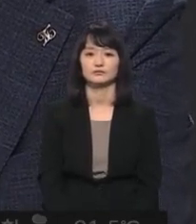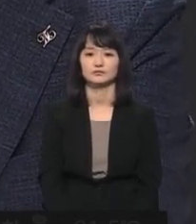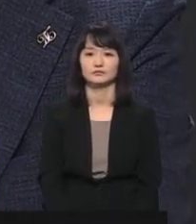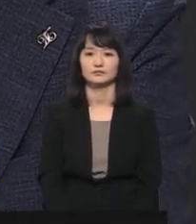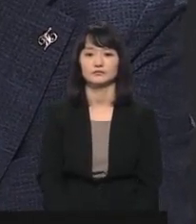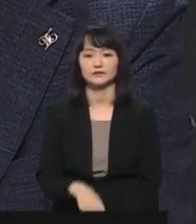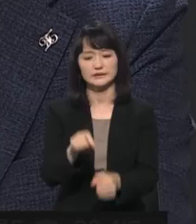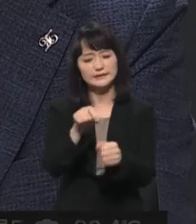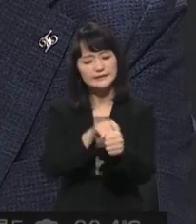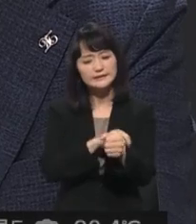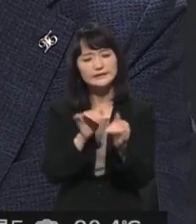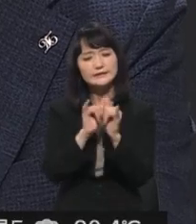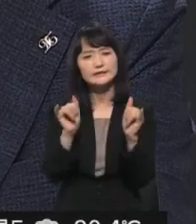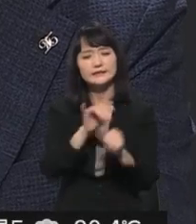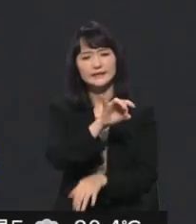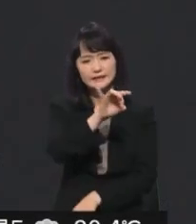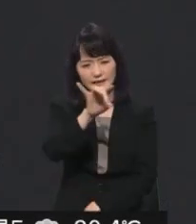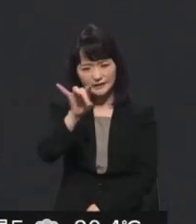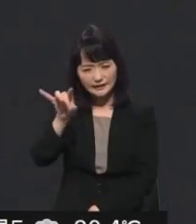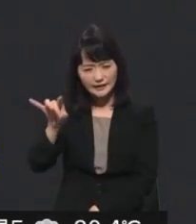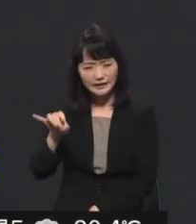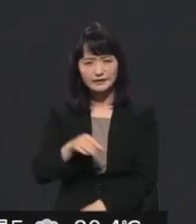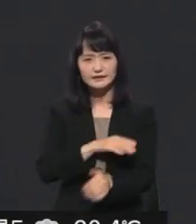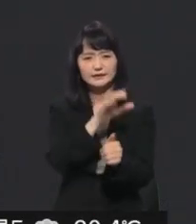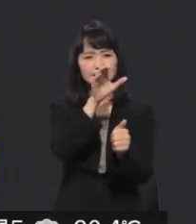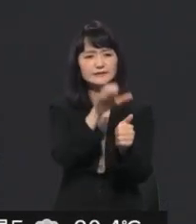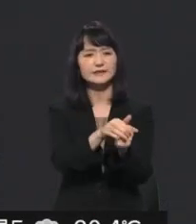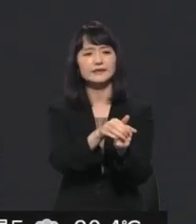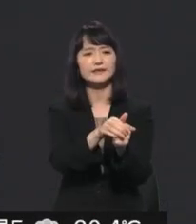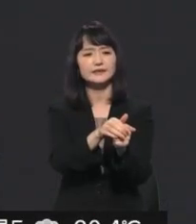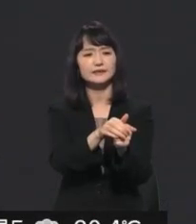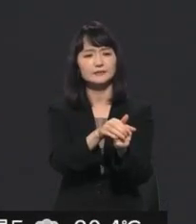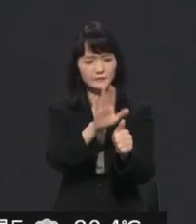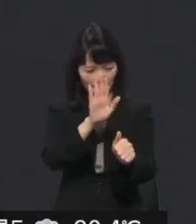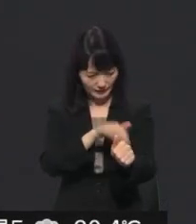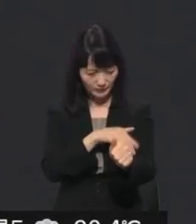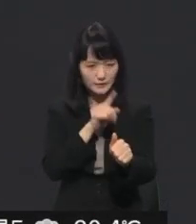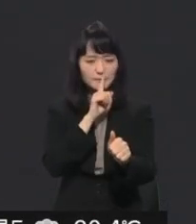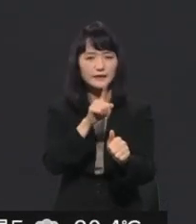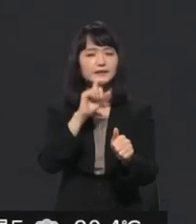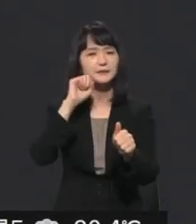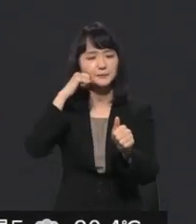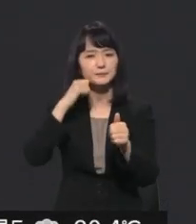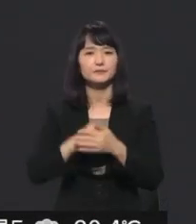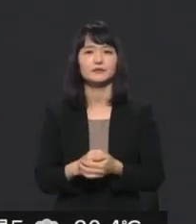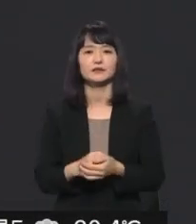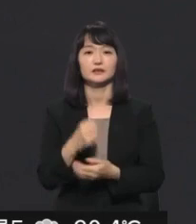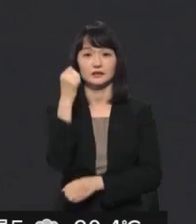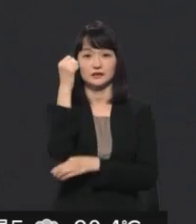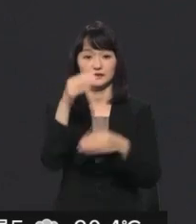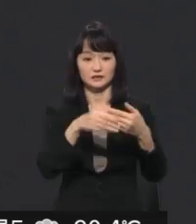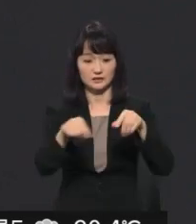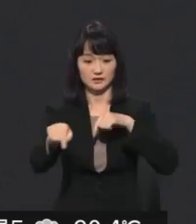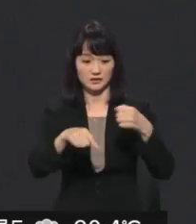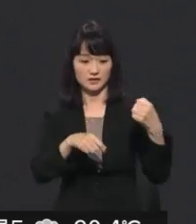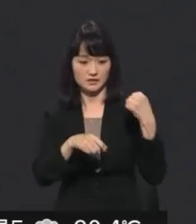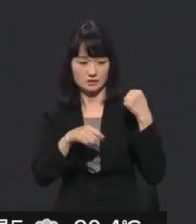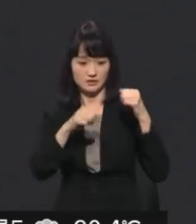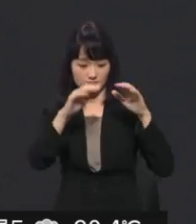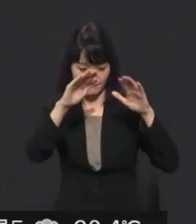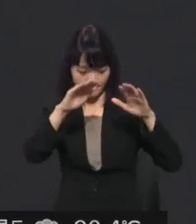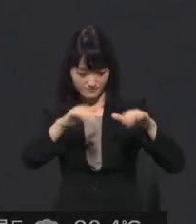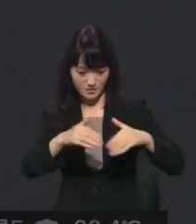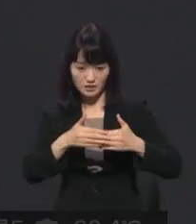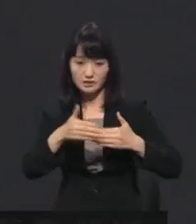특정인 한 사람에게 모든 책이 물 물을 수 없어요 근데 위에 기본적으론 리더쉽 의 붕괴 과정이죠 이춘석